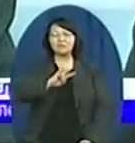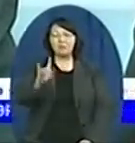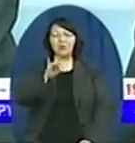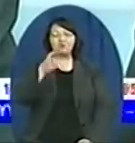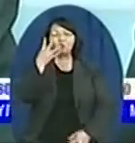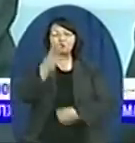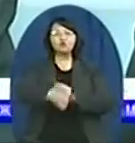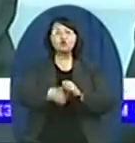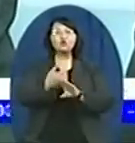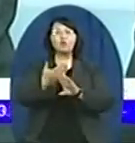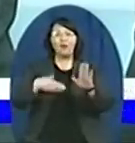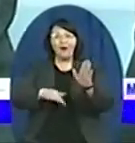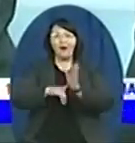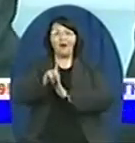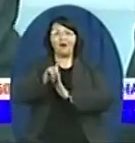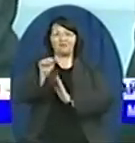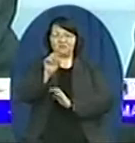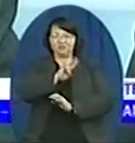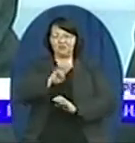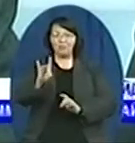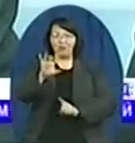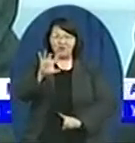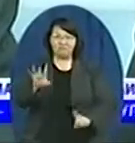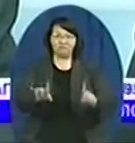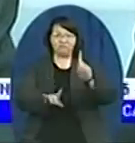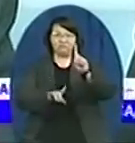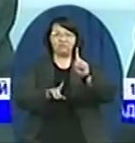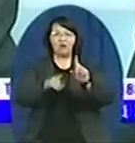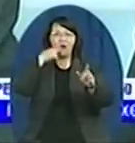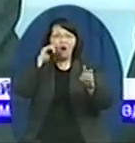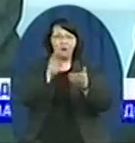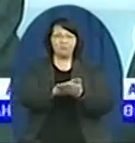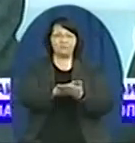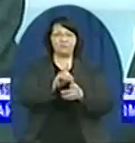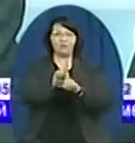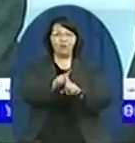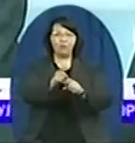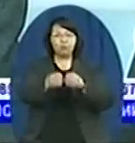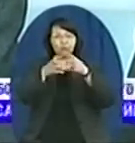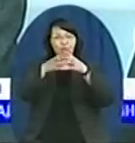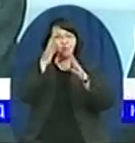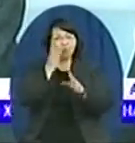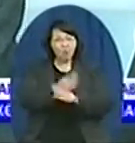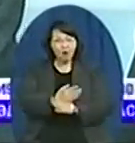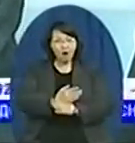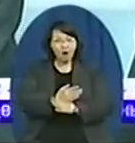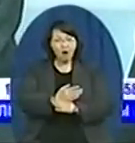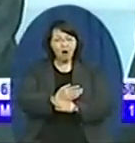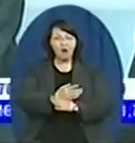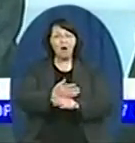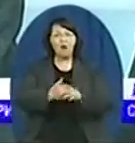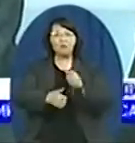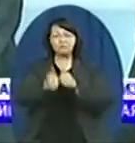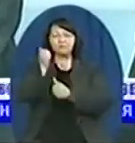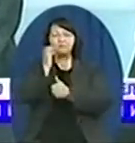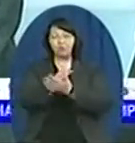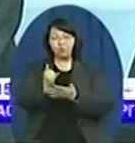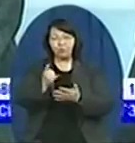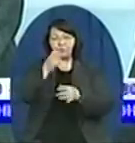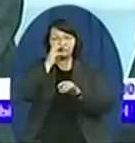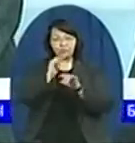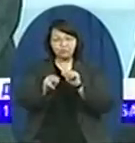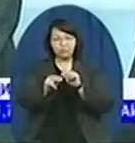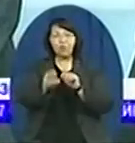дэвшиж гарахтаа одоо амлж байсан, дэвшүүлж байсан тэр хөтөлбөрийг хангалттай сайн биелүүлсэн гэсэн ийм